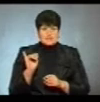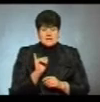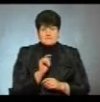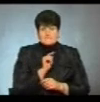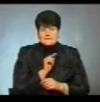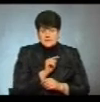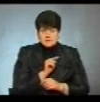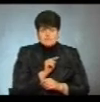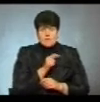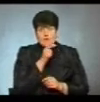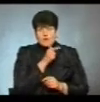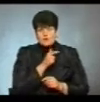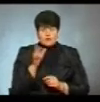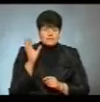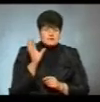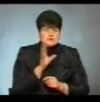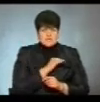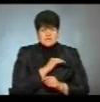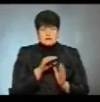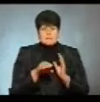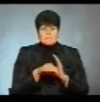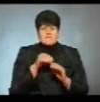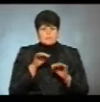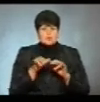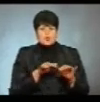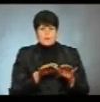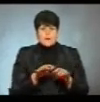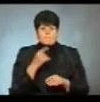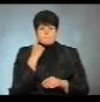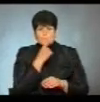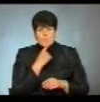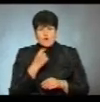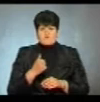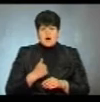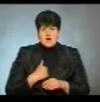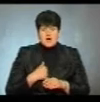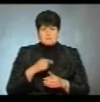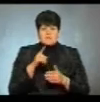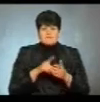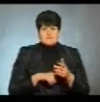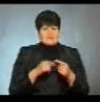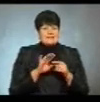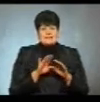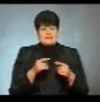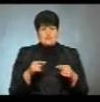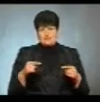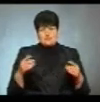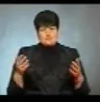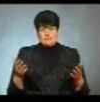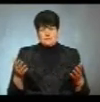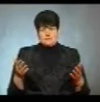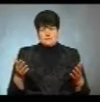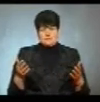скажімо, впродовж цієї кампанії «Мова, армія, віра» не урізноманітнювався.